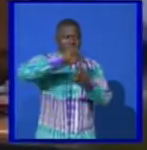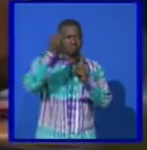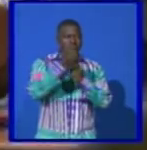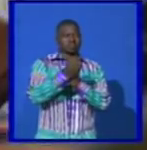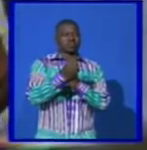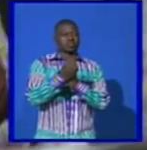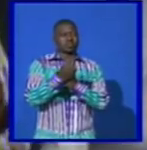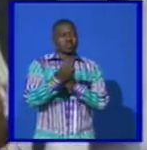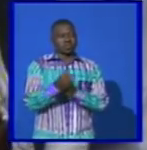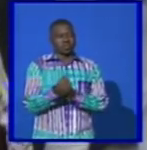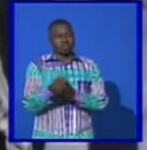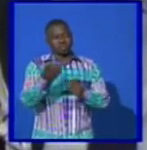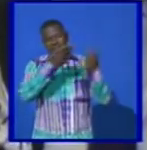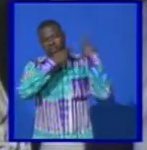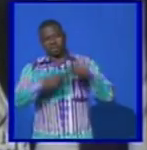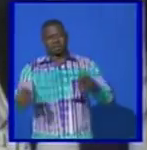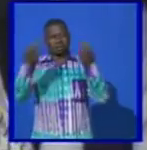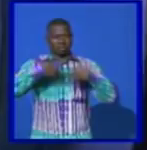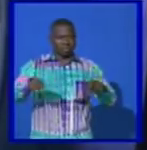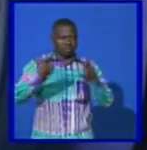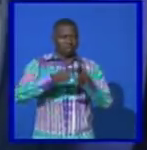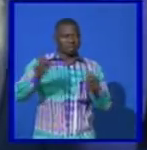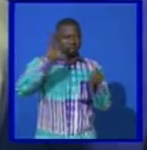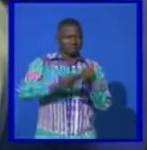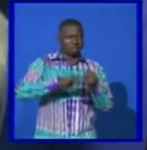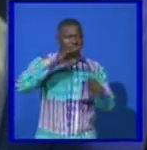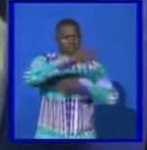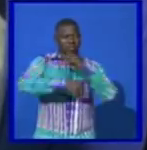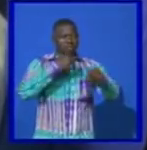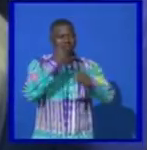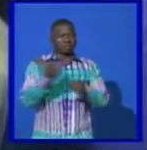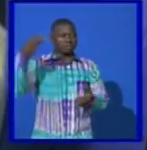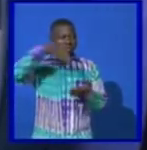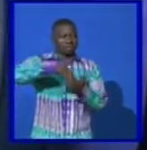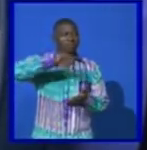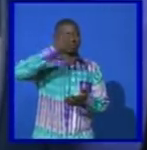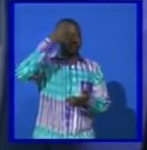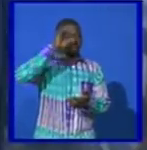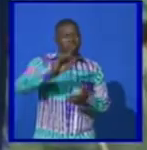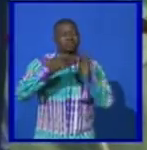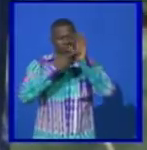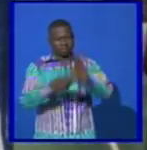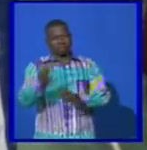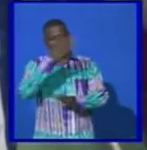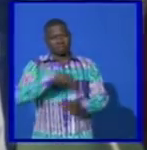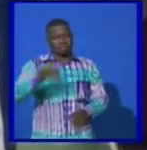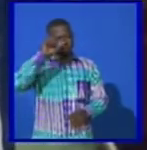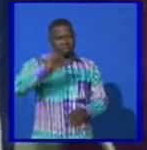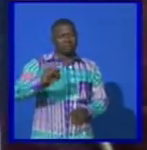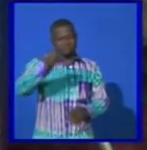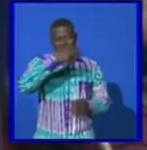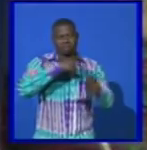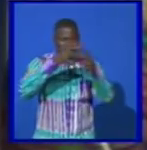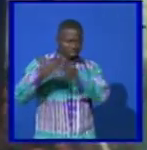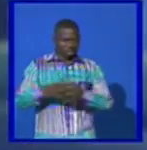Au cours de cette session ordinaire, la dernière de l'année 2018, le représentant spécial du secrétaire des Nations Unies pour l'Afrique de l'Ouest a